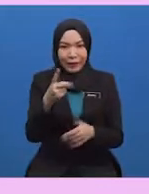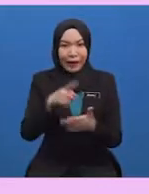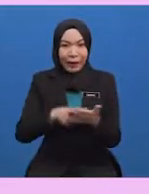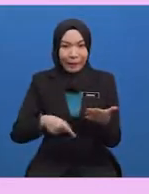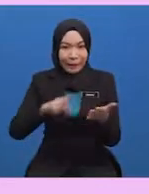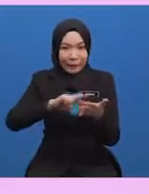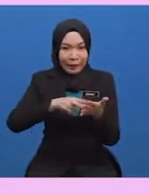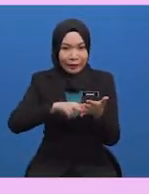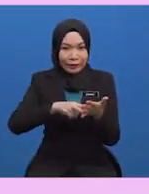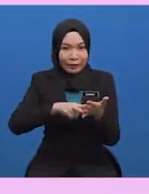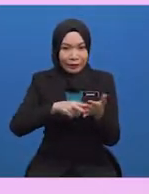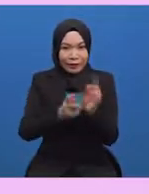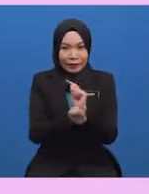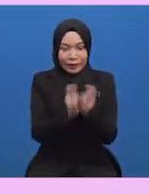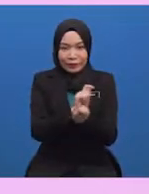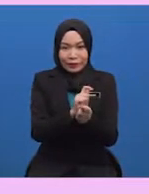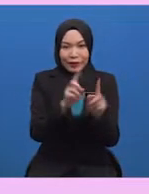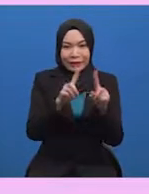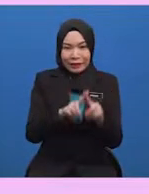dengan transformasi desa.